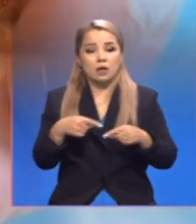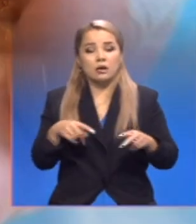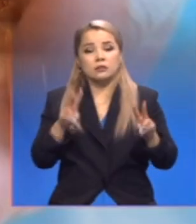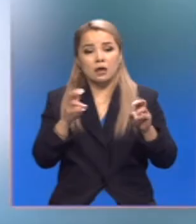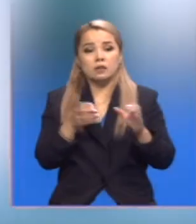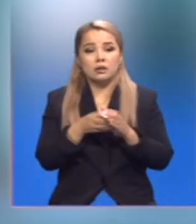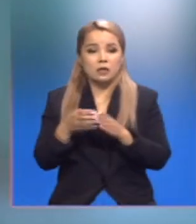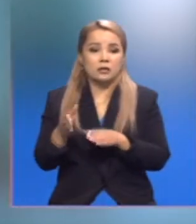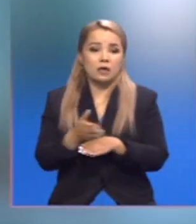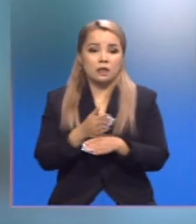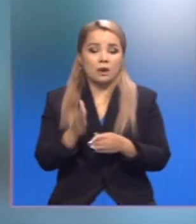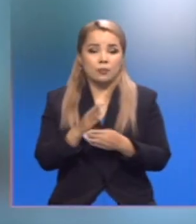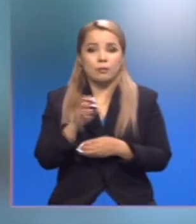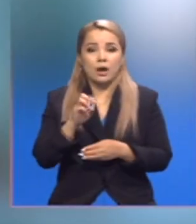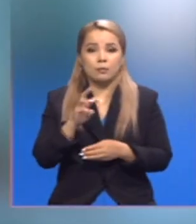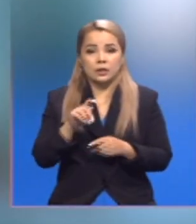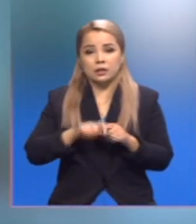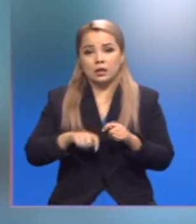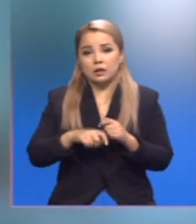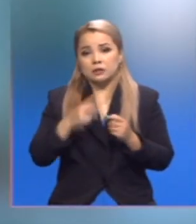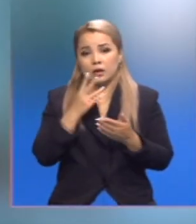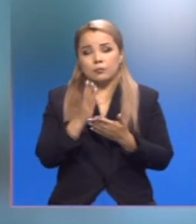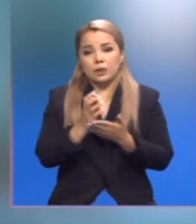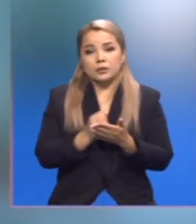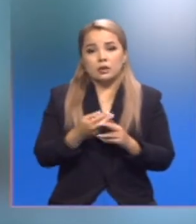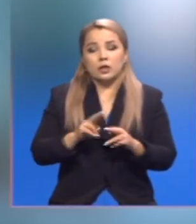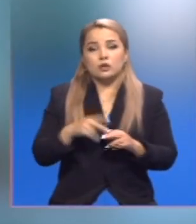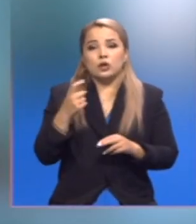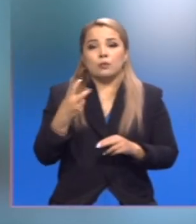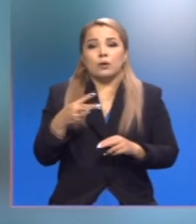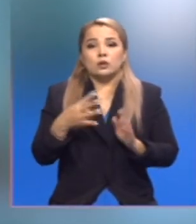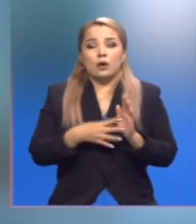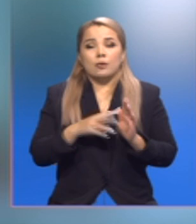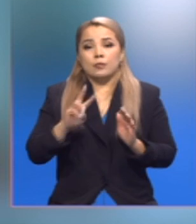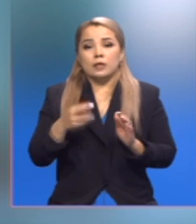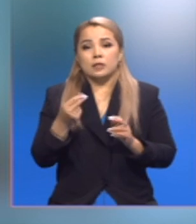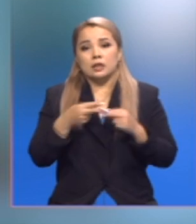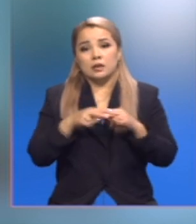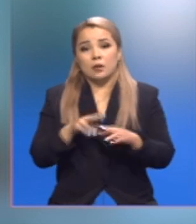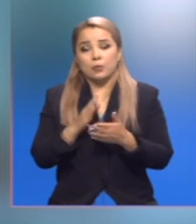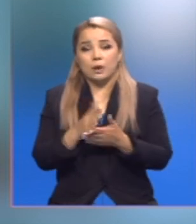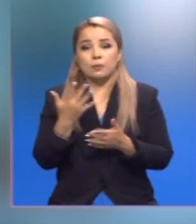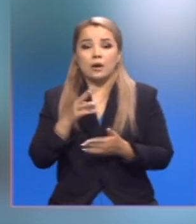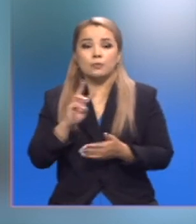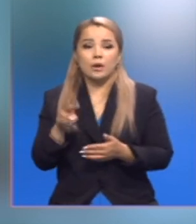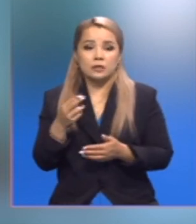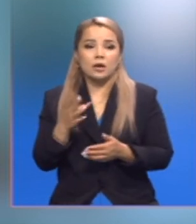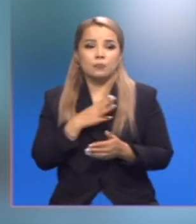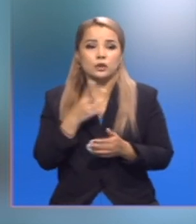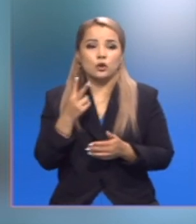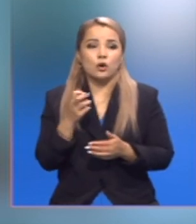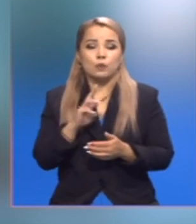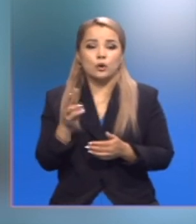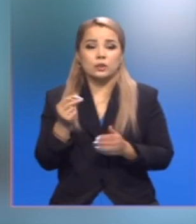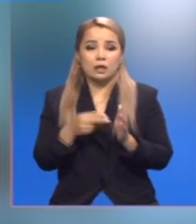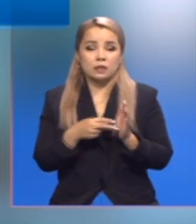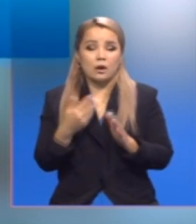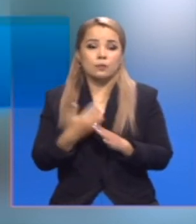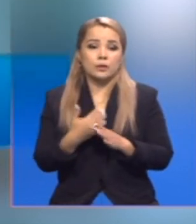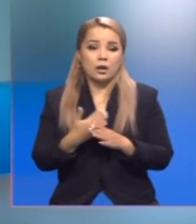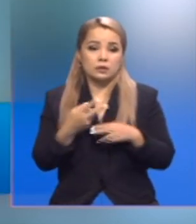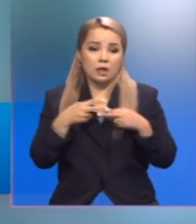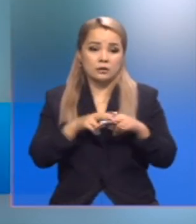бойынша талдайды. Мамырдағы есепке сенсек, қор шотына 129 миллиард теңге түскен, соның 5 миллиард 200 миллиондайы қайырымдылыққа